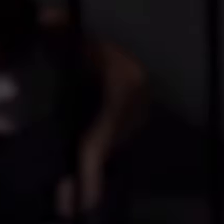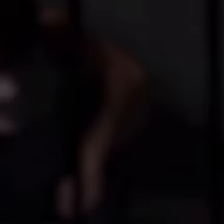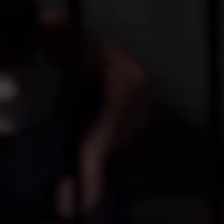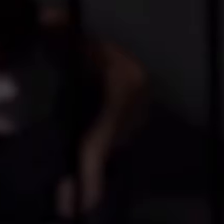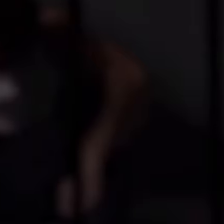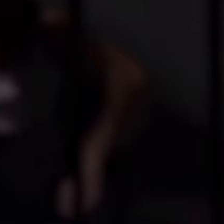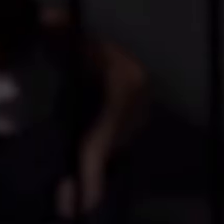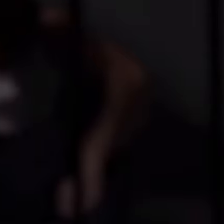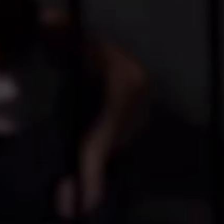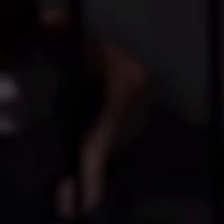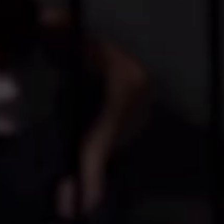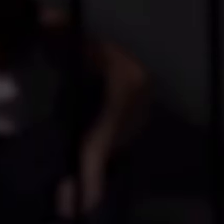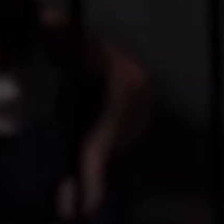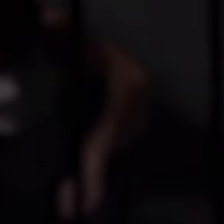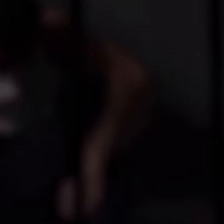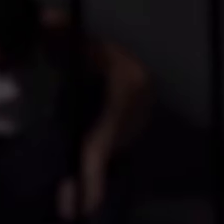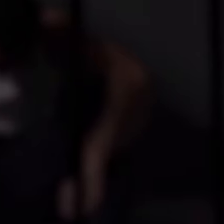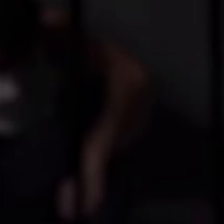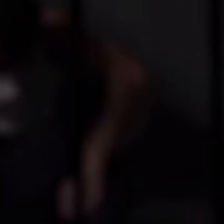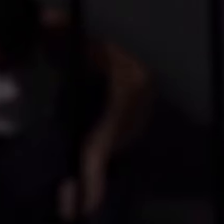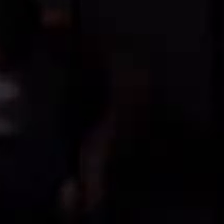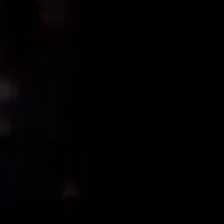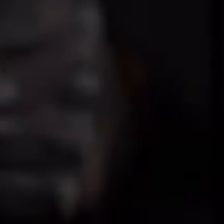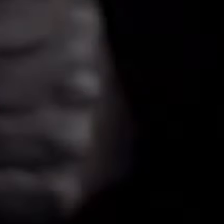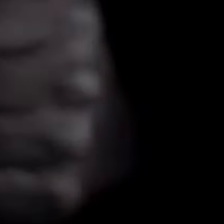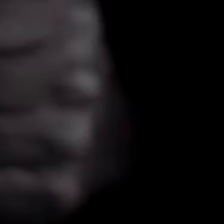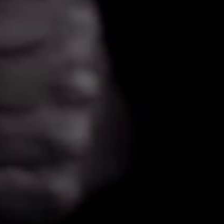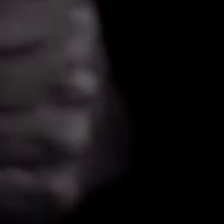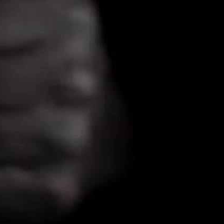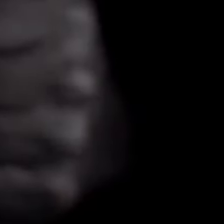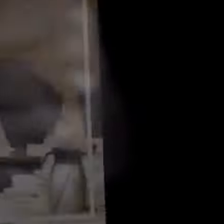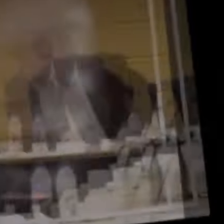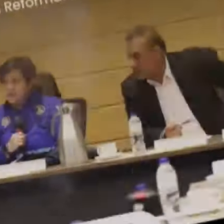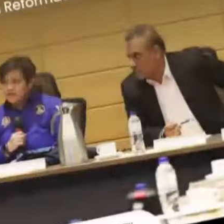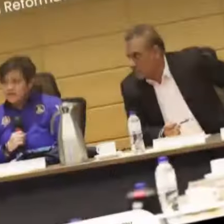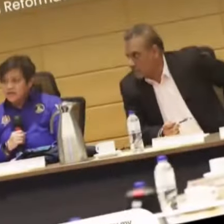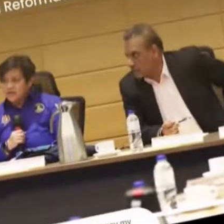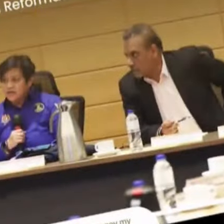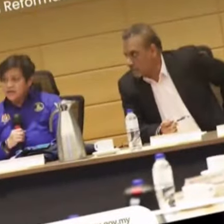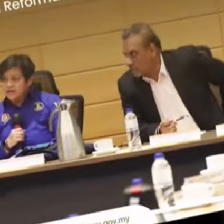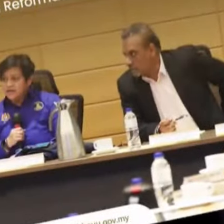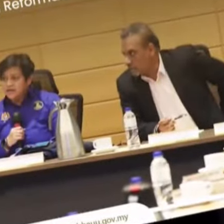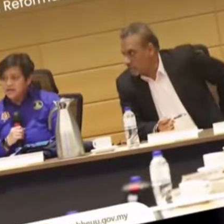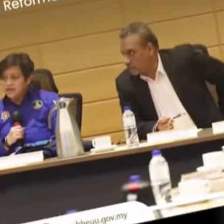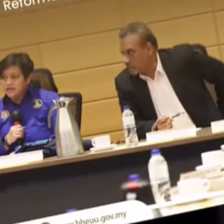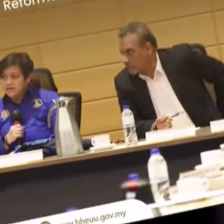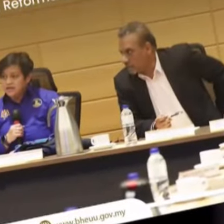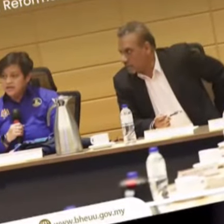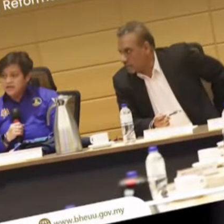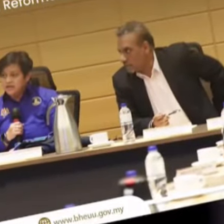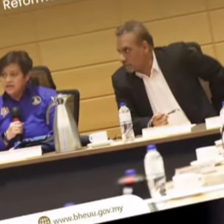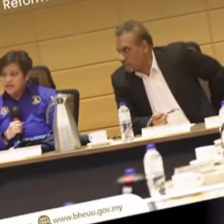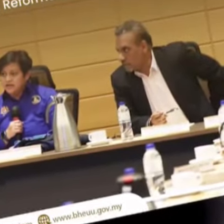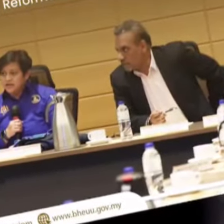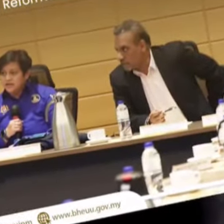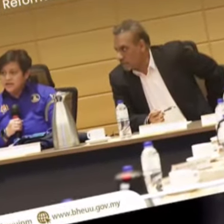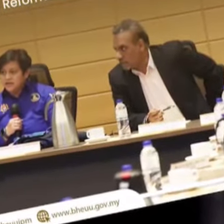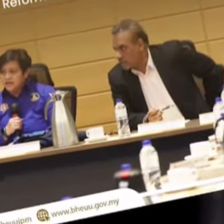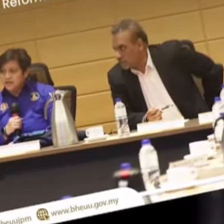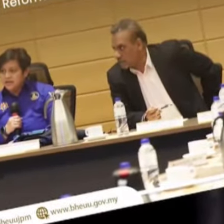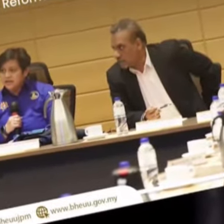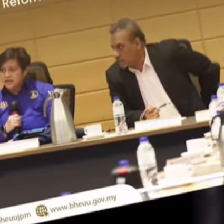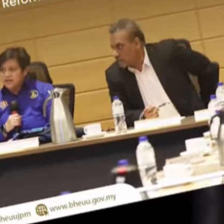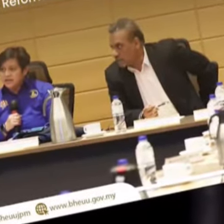atau penjara 1 tahun atau kedua-duanya sekali. Selain itu, pesalah juga boleh disiasat dan dipertuduh di